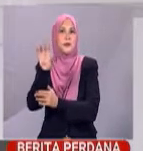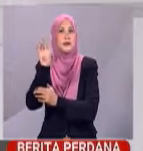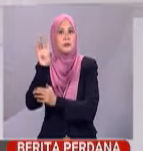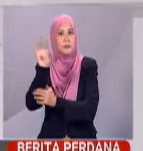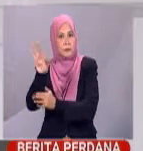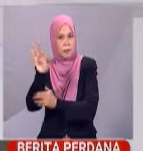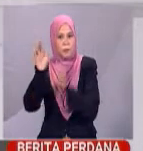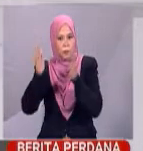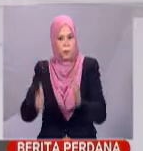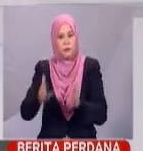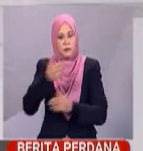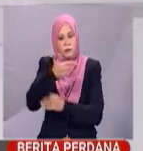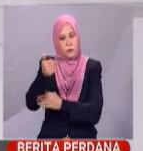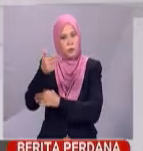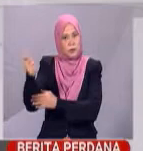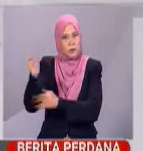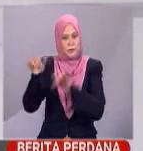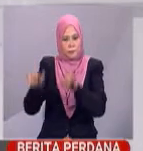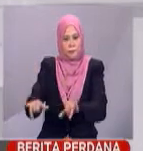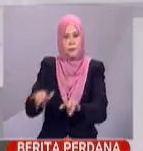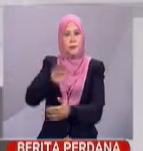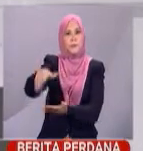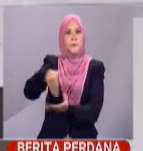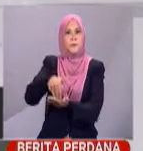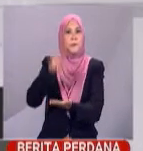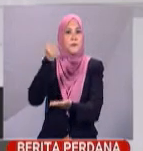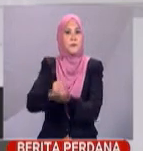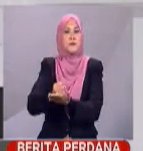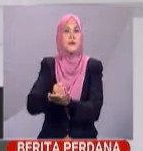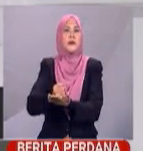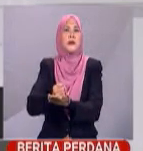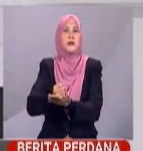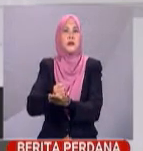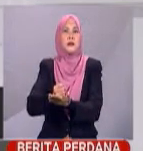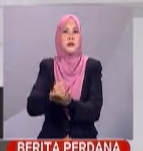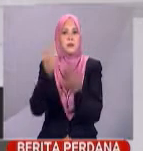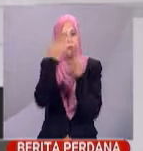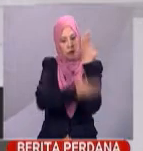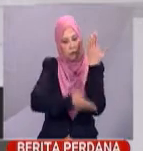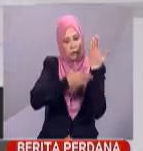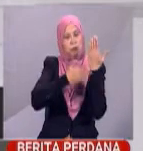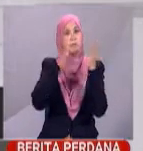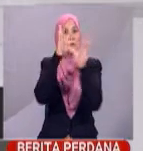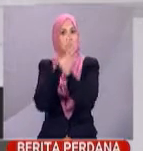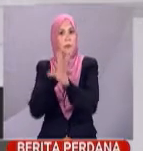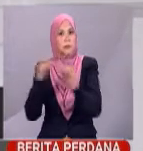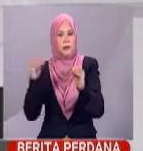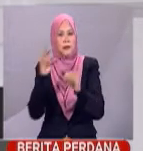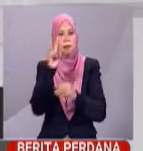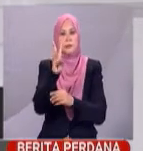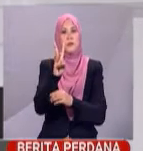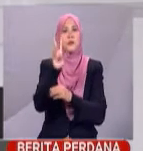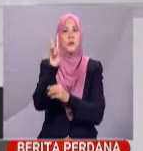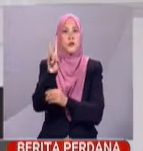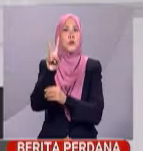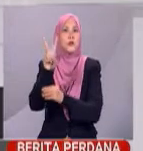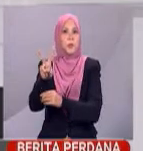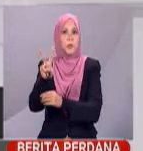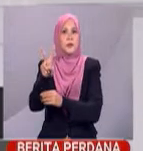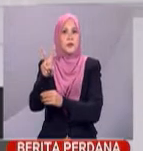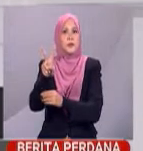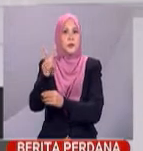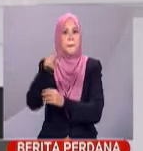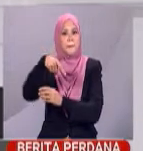2,189 warga Indonesia yang berada di depo imigresen di Semenanjung dan Sarawak serta 672 parti di